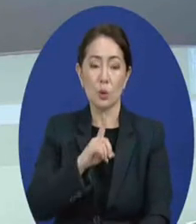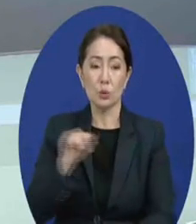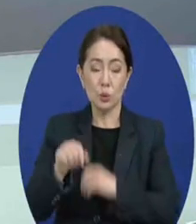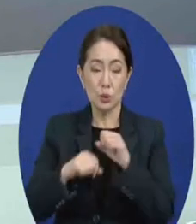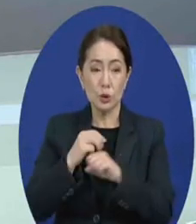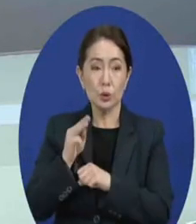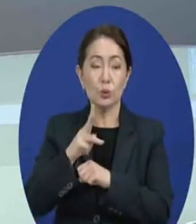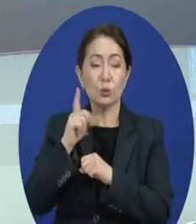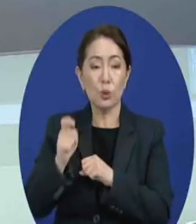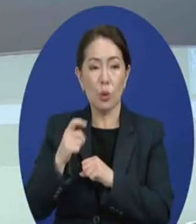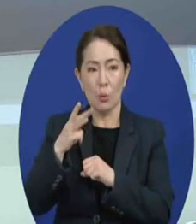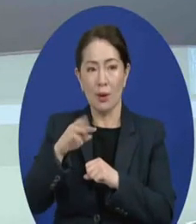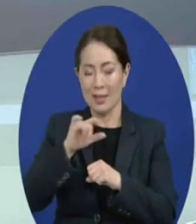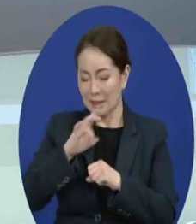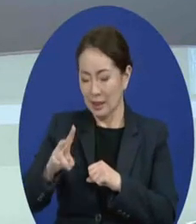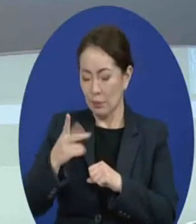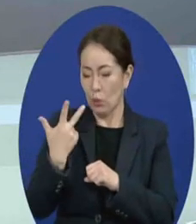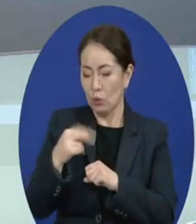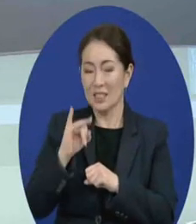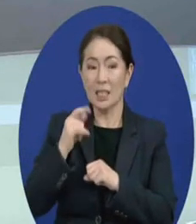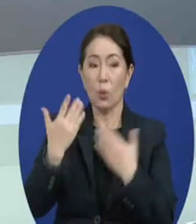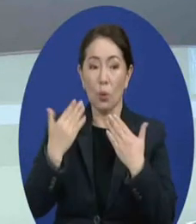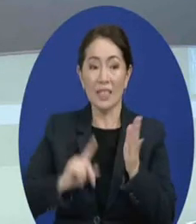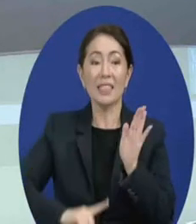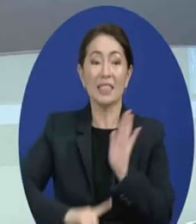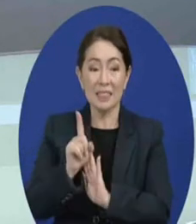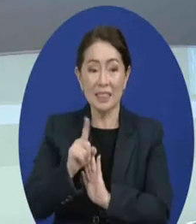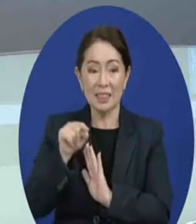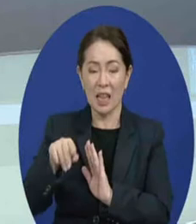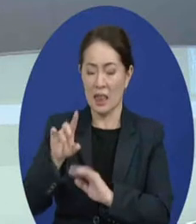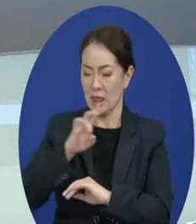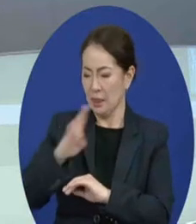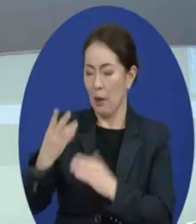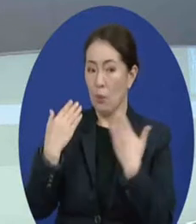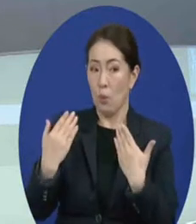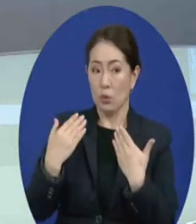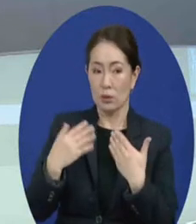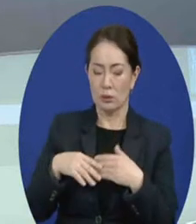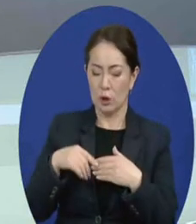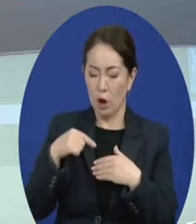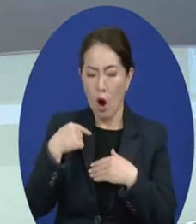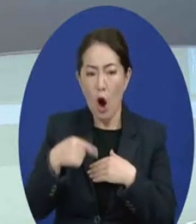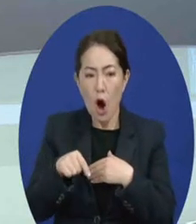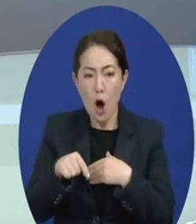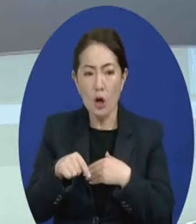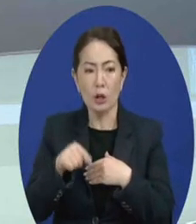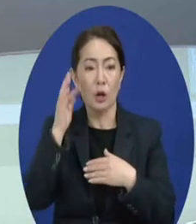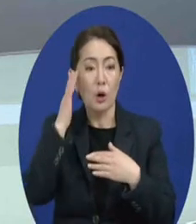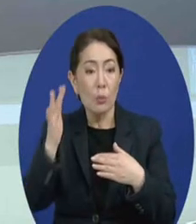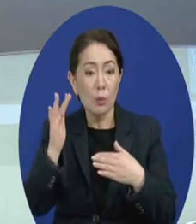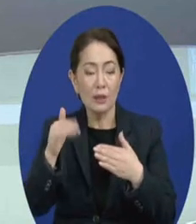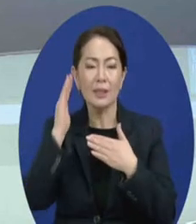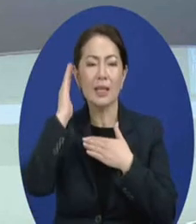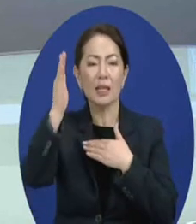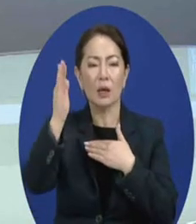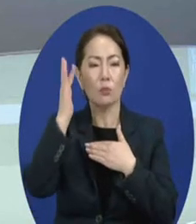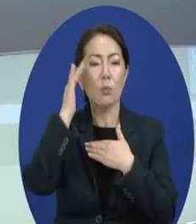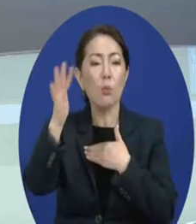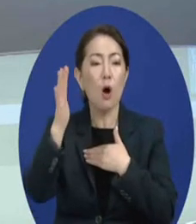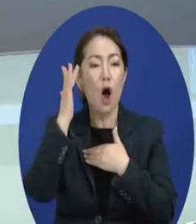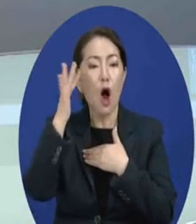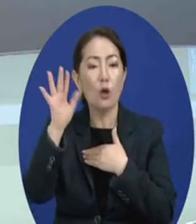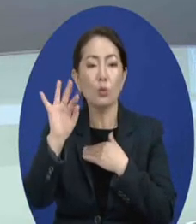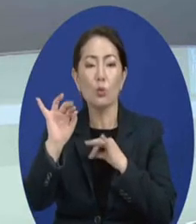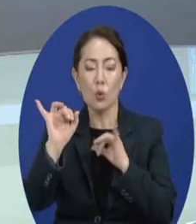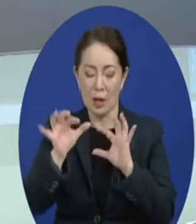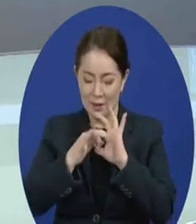100 жилийн түүхтэй Монгол Ардын намын 30 дахь их хурл өнөөдөр эхэллээ. Эрх хүрэгч намын их хурлаар улс орны ойрын болон урт хугацааны гол гол бодлогыг танилцуулсан. Монгол Ардын